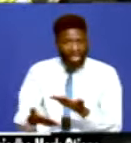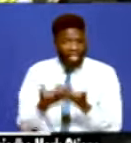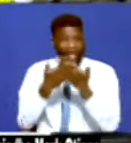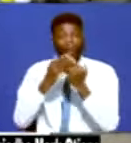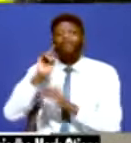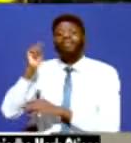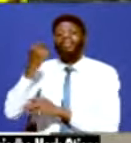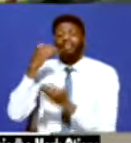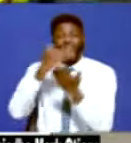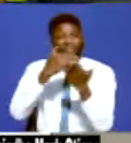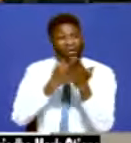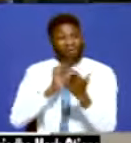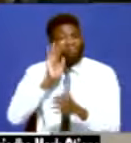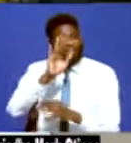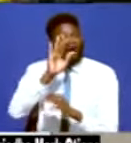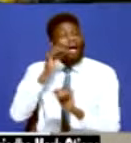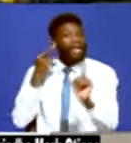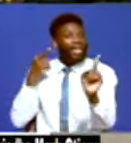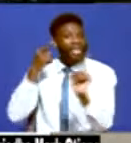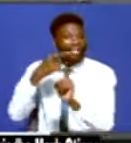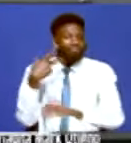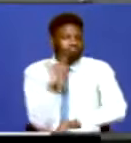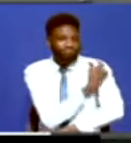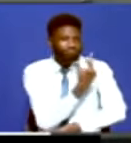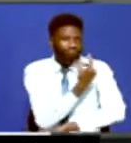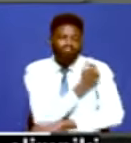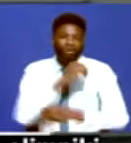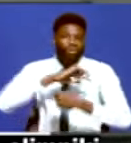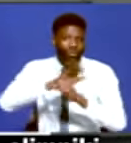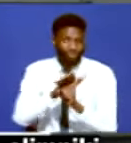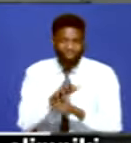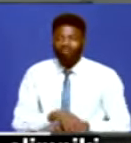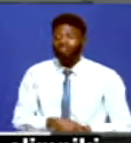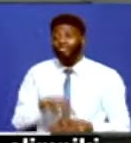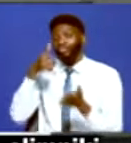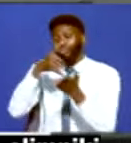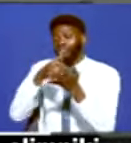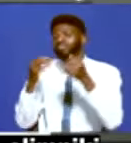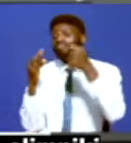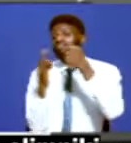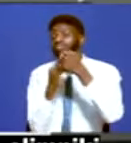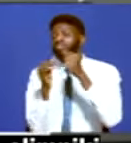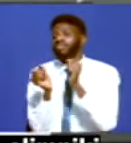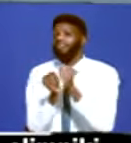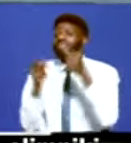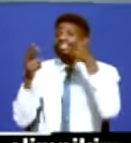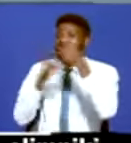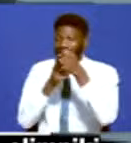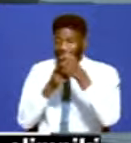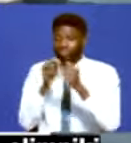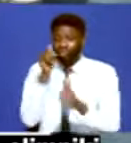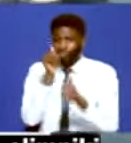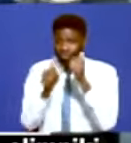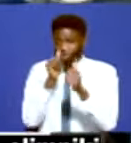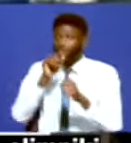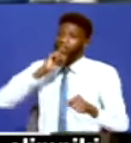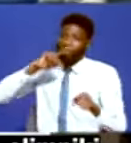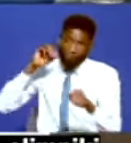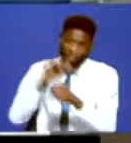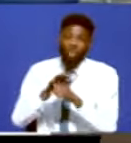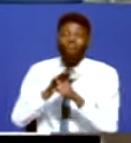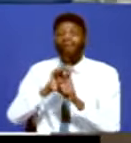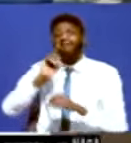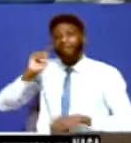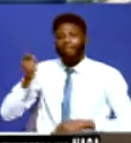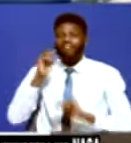dhidi ya COVID-19. Dozi hizo ni sehemu ya dozi 817,000 zilizoahidiwa kutolewa kwa Kenya wakati wa ziara ya hivi majuzi